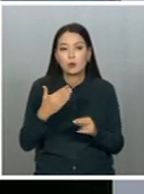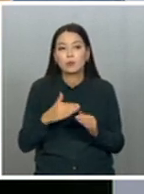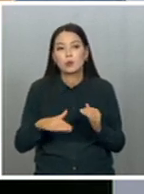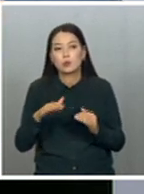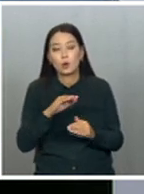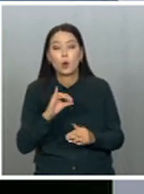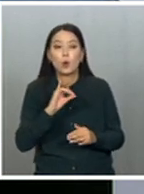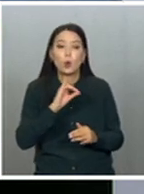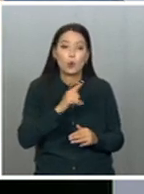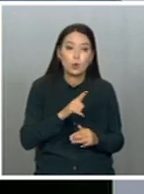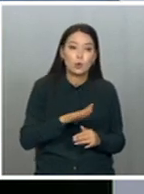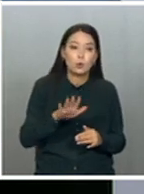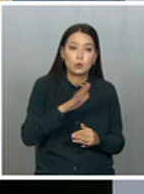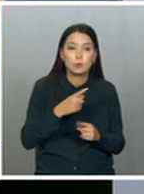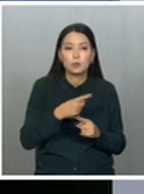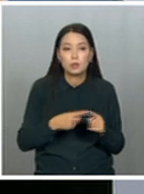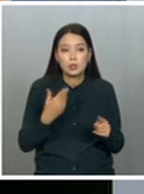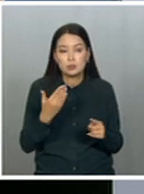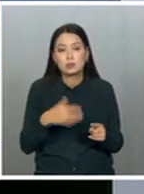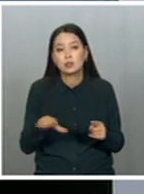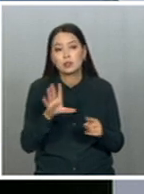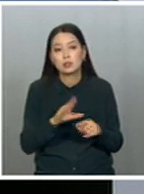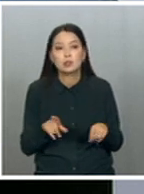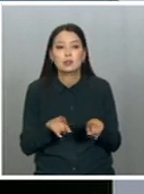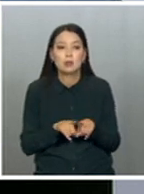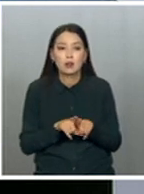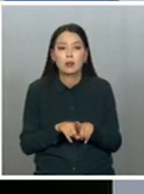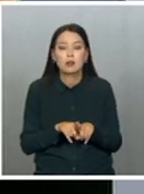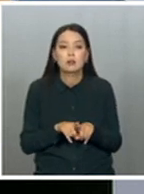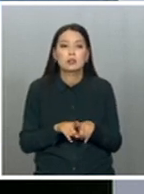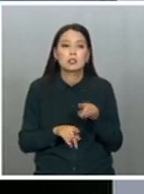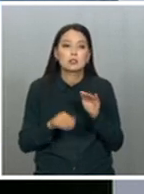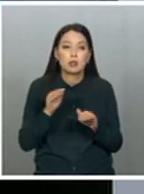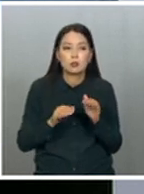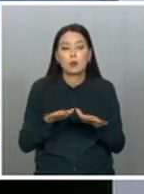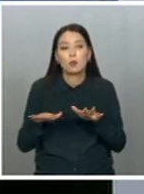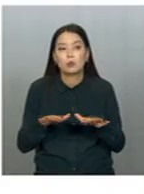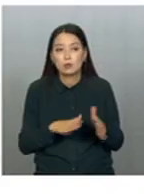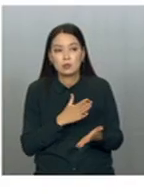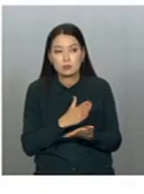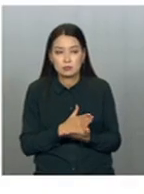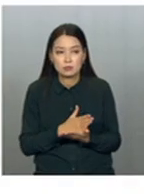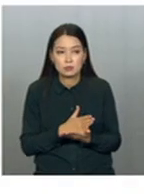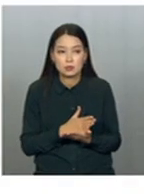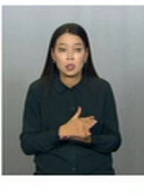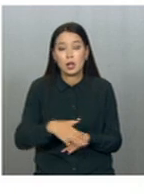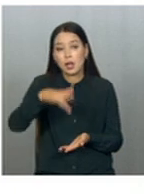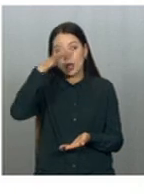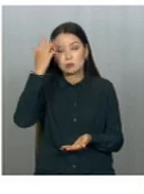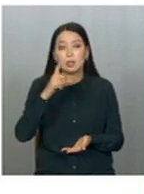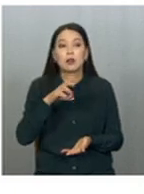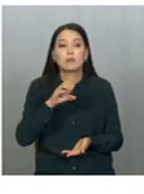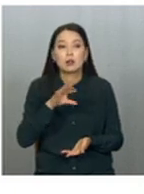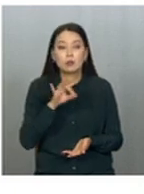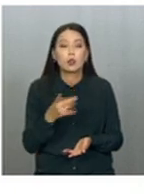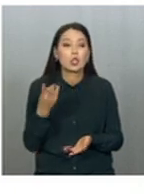оңтүстік жартышары 45 градус еңістікке дейін аймағы орналасқан. Аспан экватормен